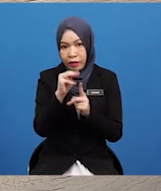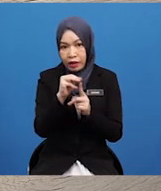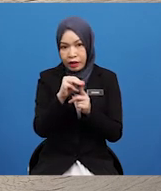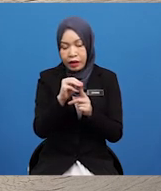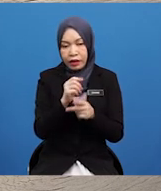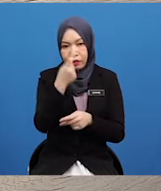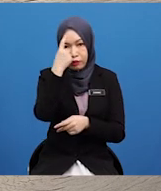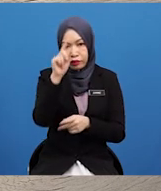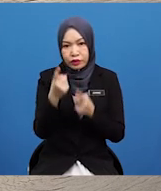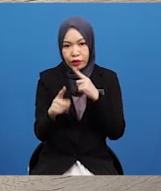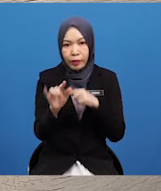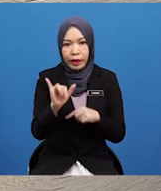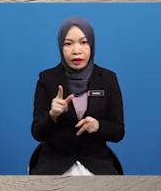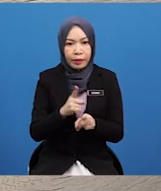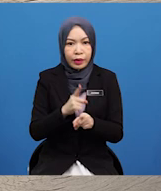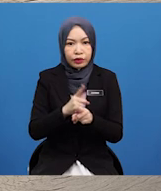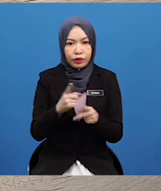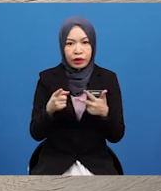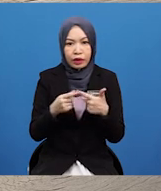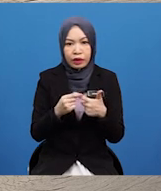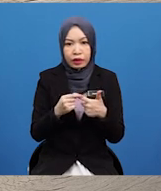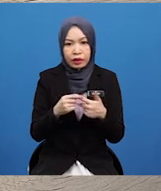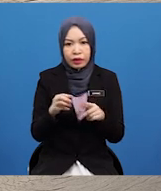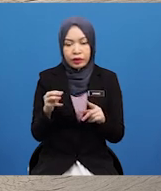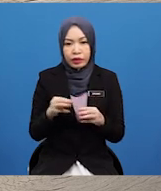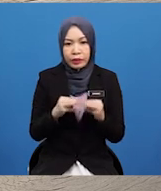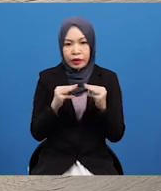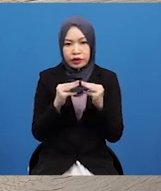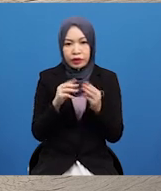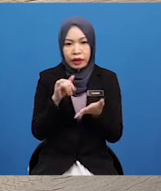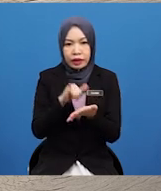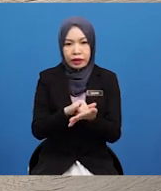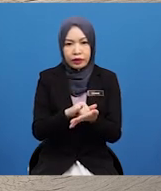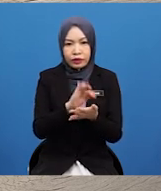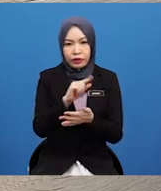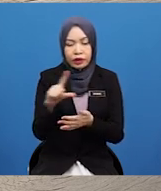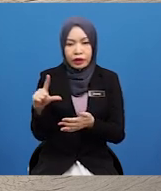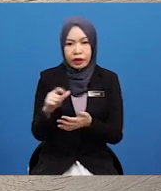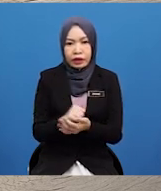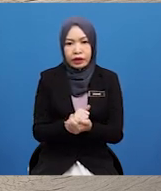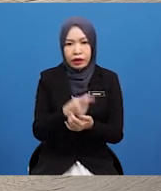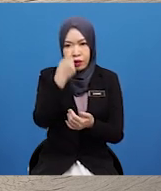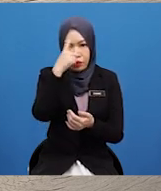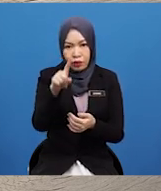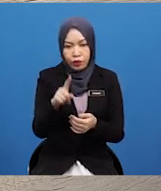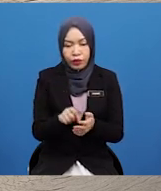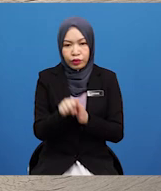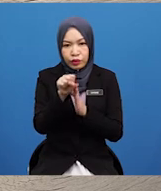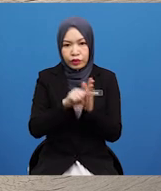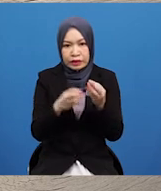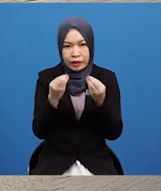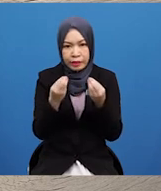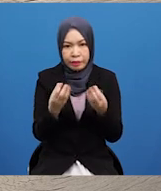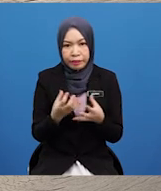betul. 2. Mesyuarat itu hanya melibatkan sebilangan kaki tangan. Kata